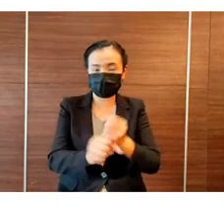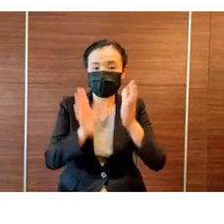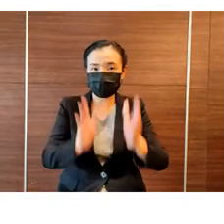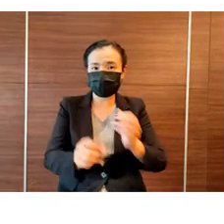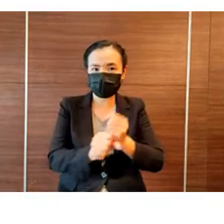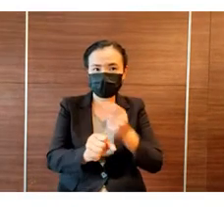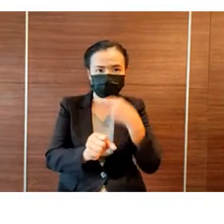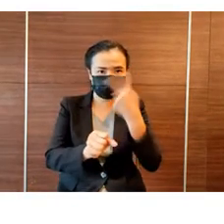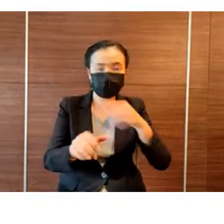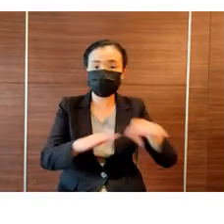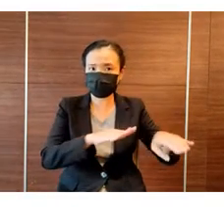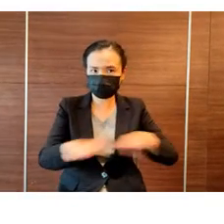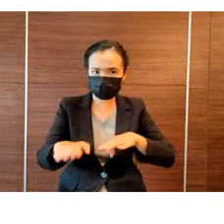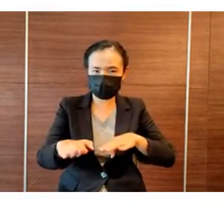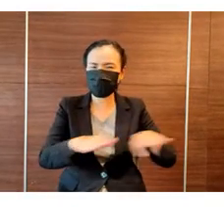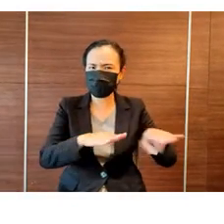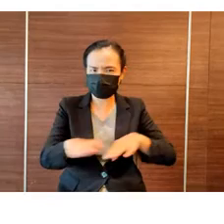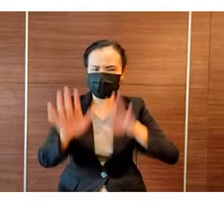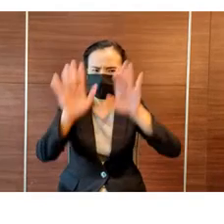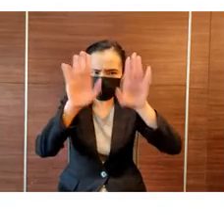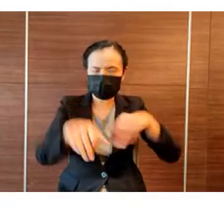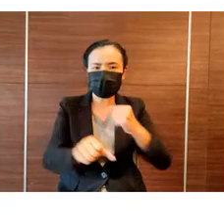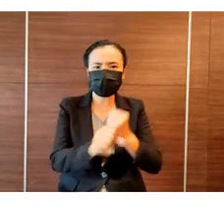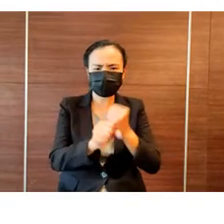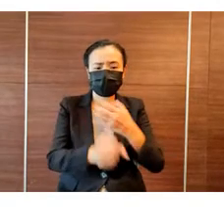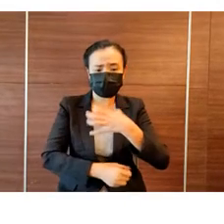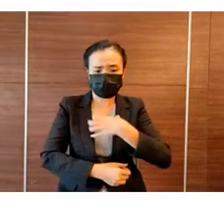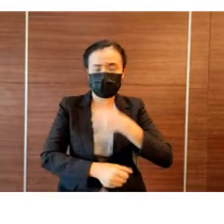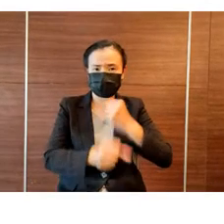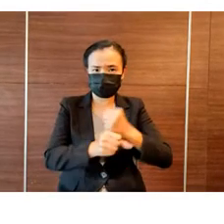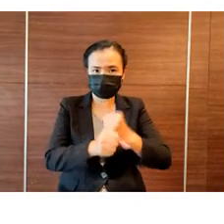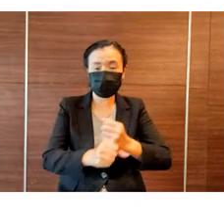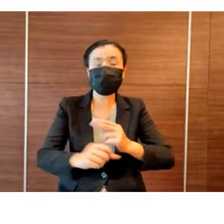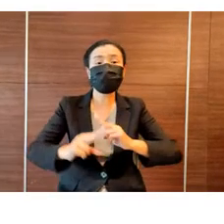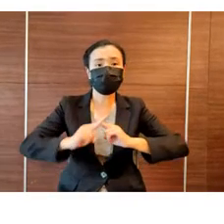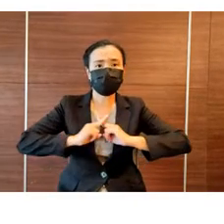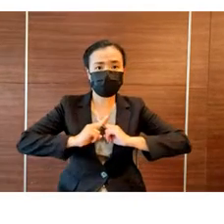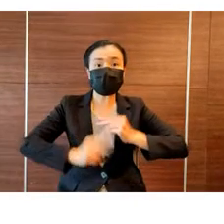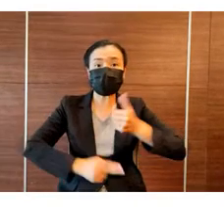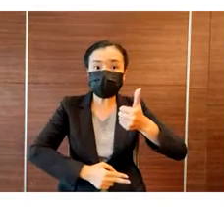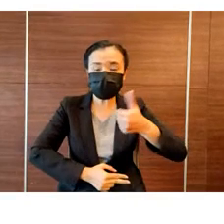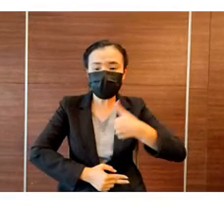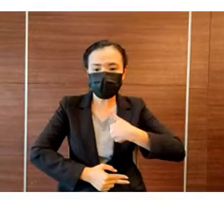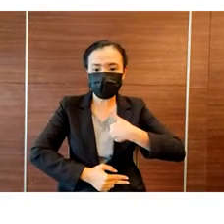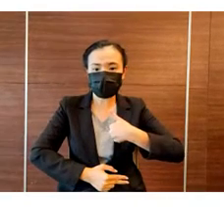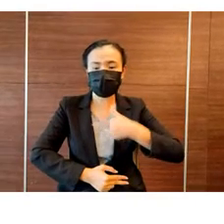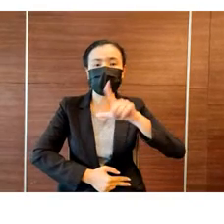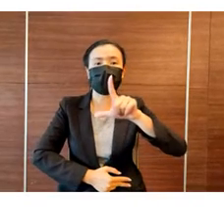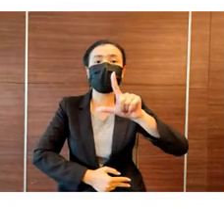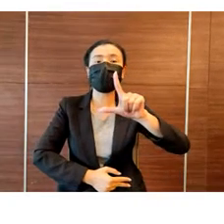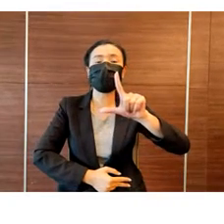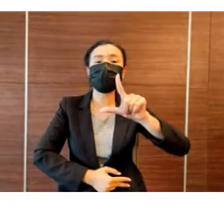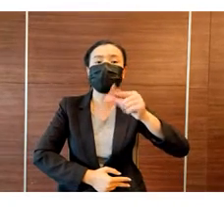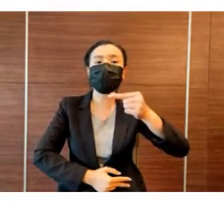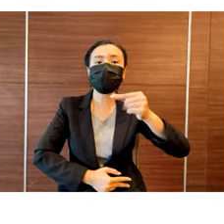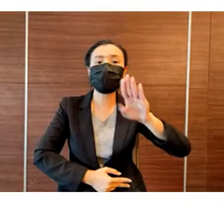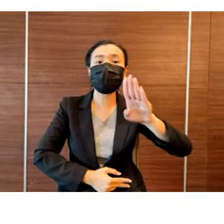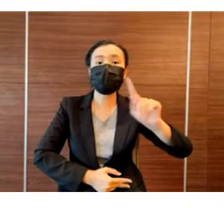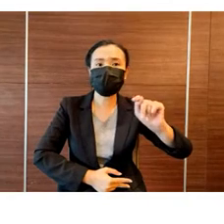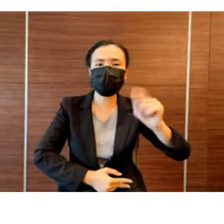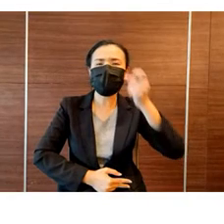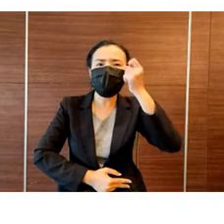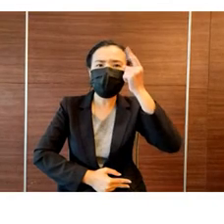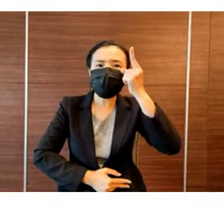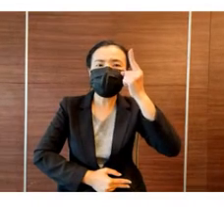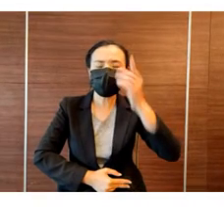เอาวอลันเทียร์ก่อนเอาใครที่พร้อมที่จะทำเรื่องนี้หรือว่าอยากทำเรื่องนี้คือตัวผมเองมันดีหน่อยที่ผมก็เป็น LGBT เพราะฉะนั้นมันก็เลยเข้าใจแล้วก็ยอ